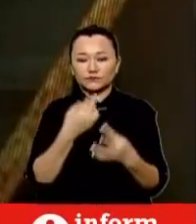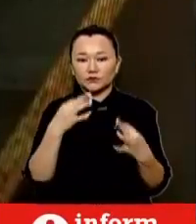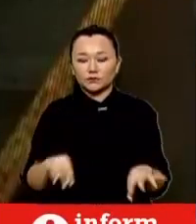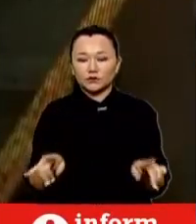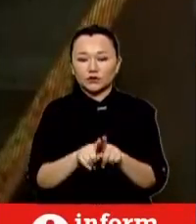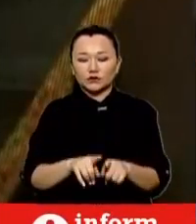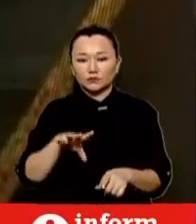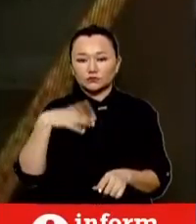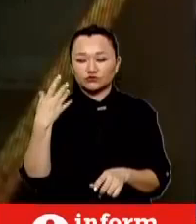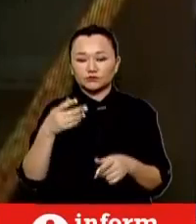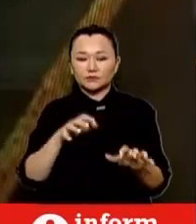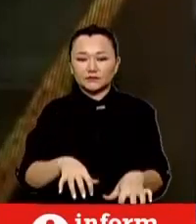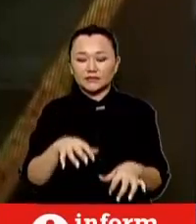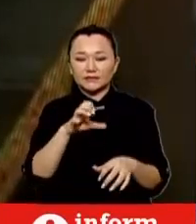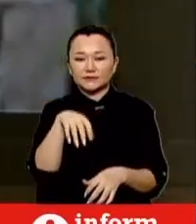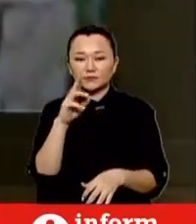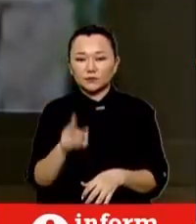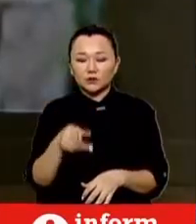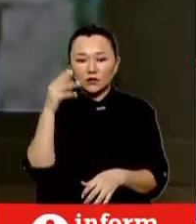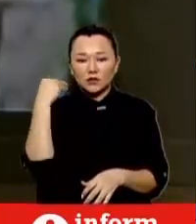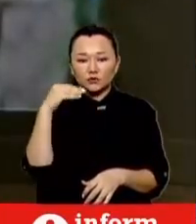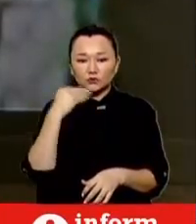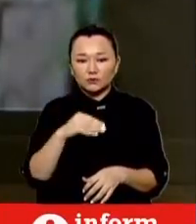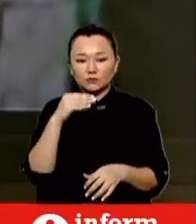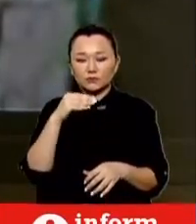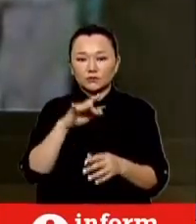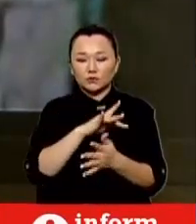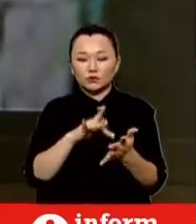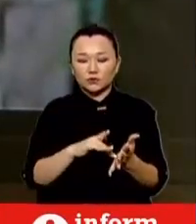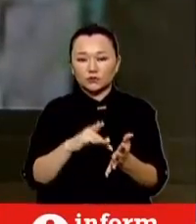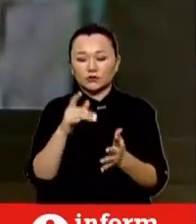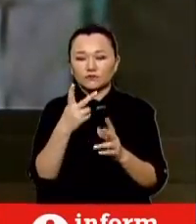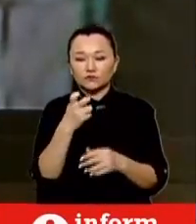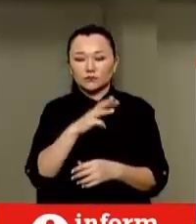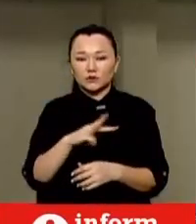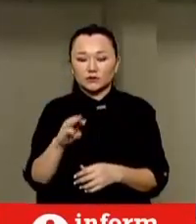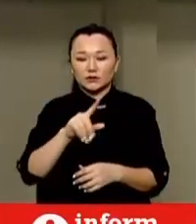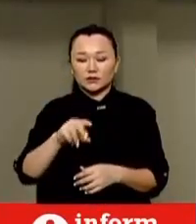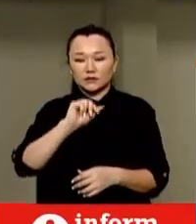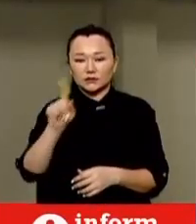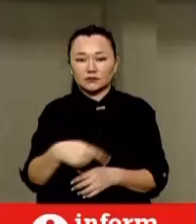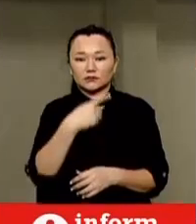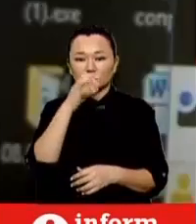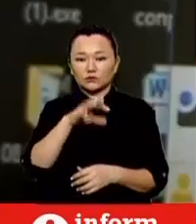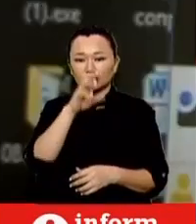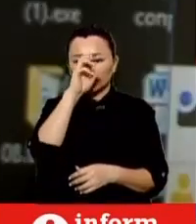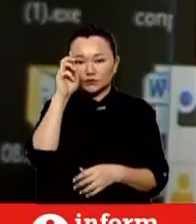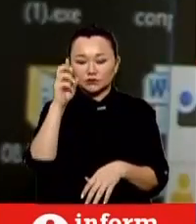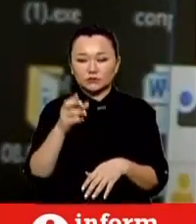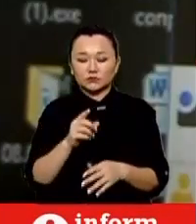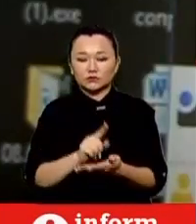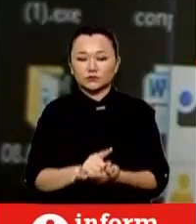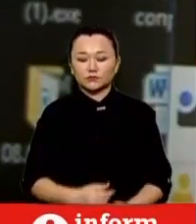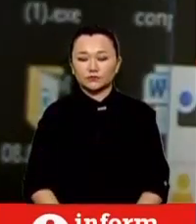Также с бывшего председателя СПК Актобе суд взыскал около 200 миллионов тенге в доход государства.